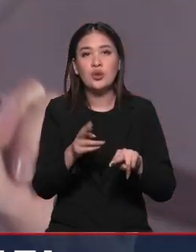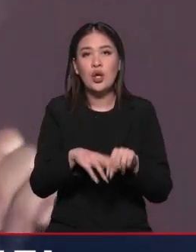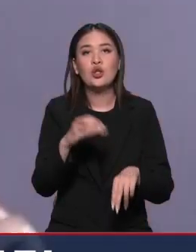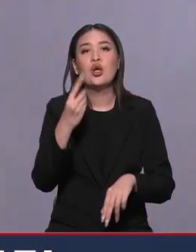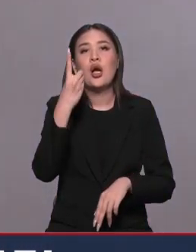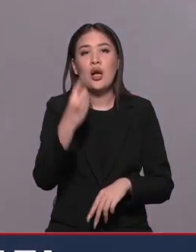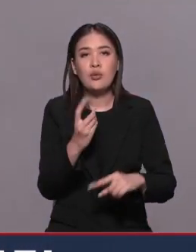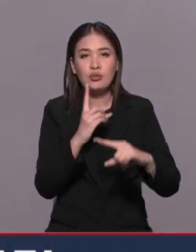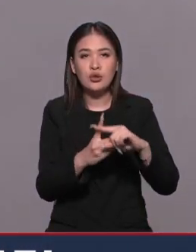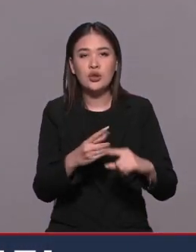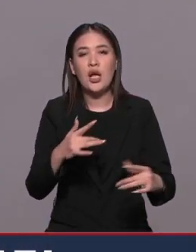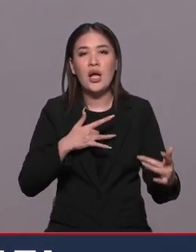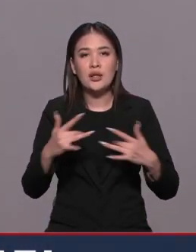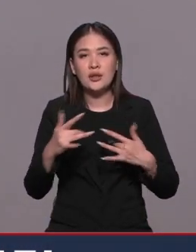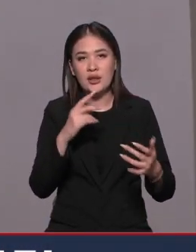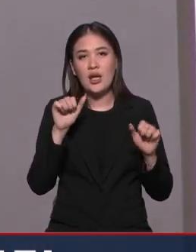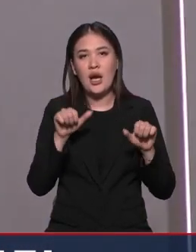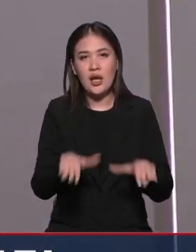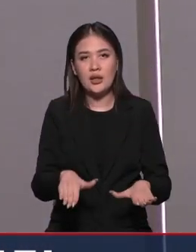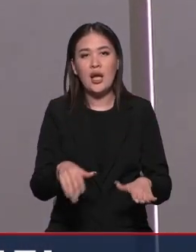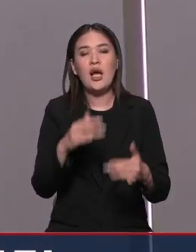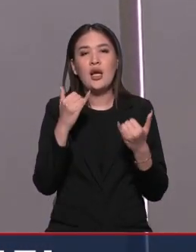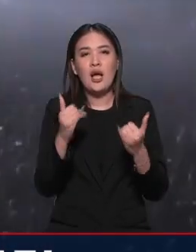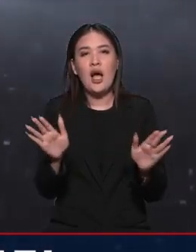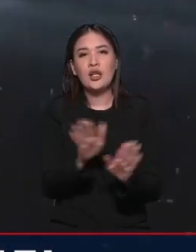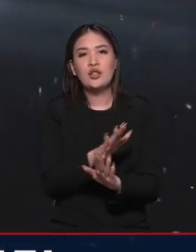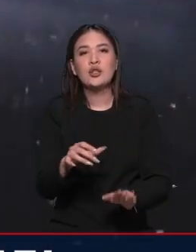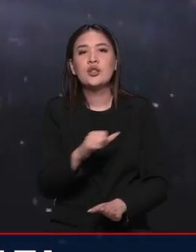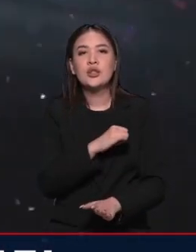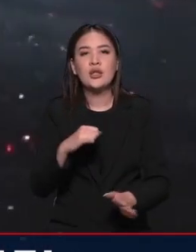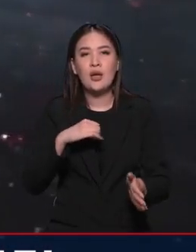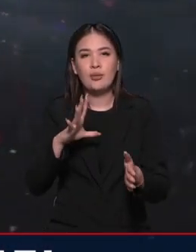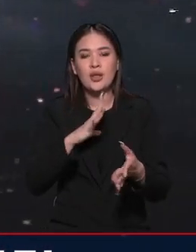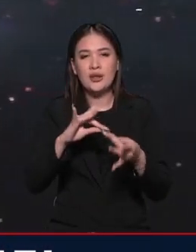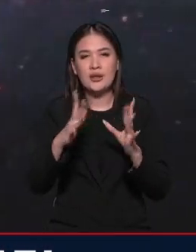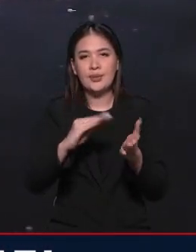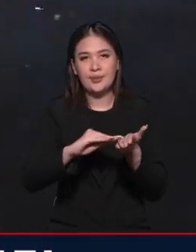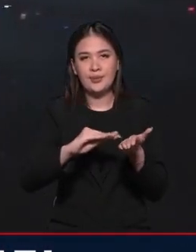тағы бір күн концерт беруге шешім қабылданды. Бұл туралы әнші өз парақшасында жазған.